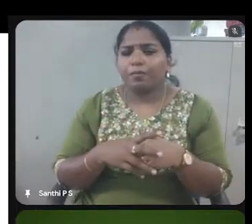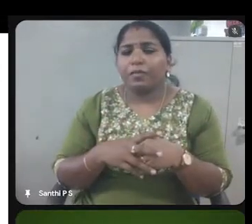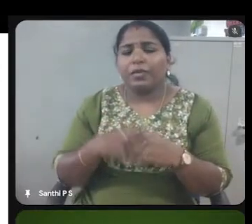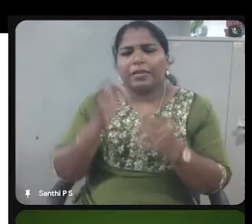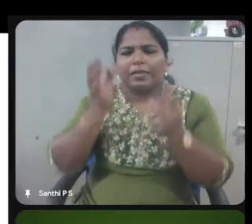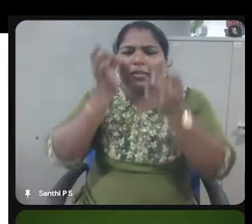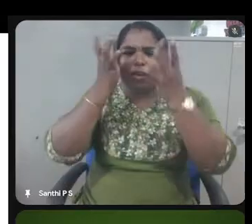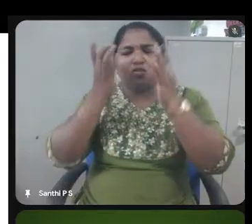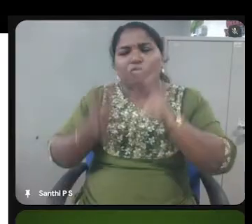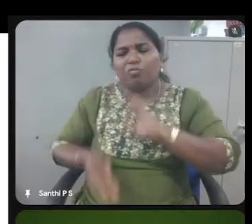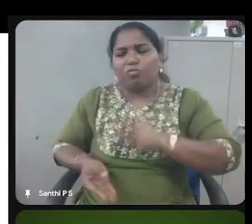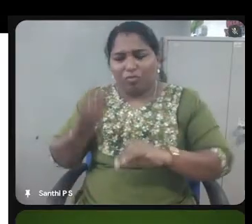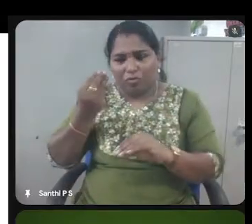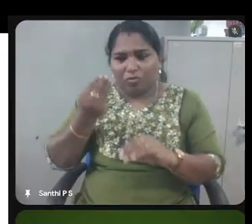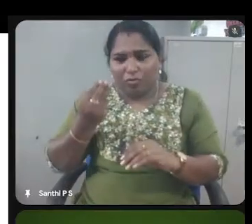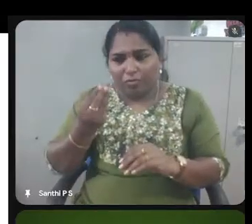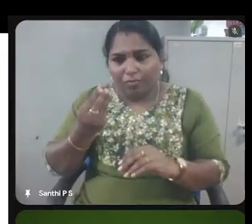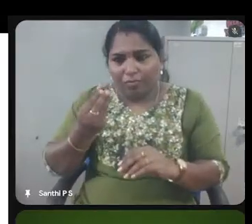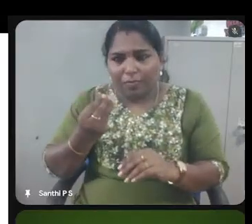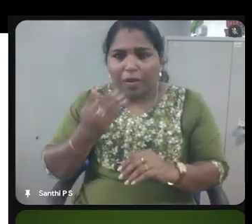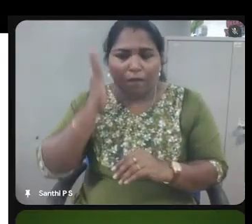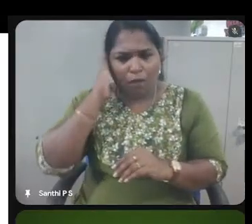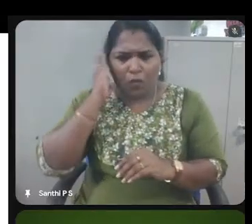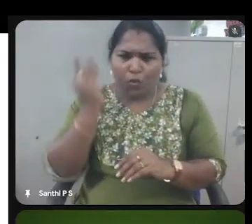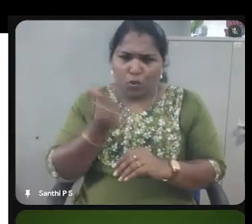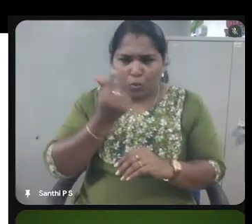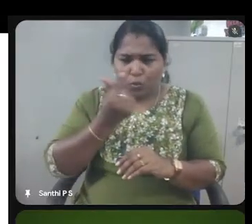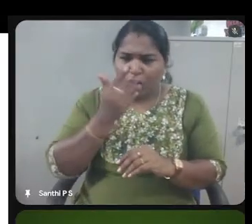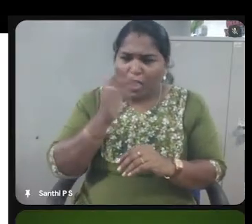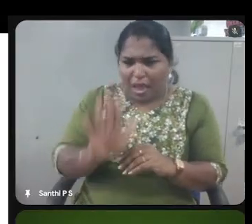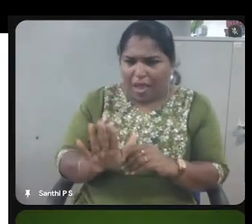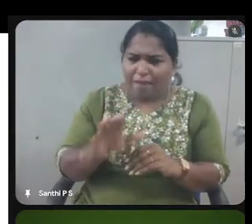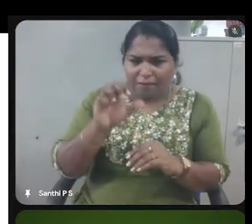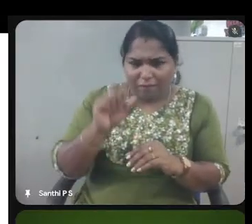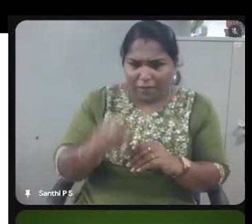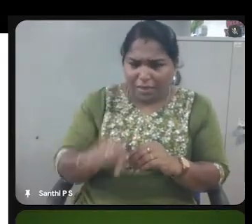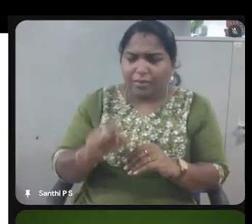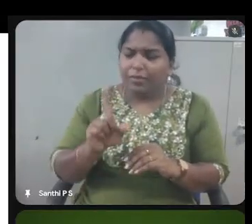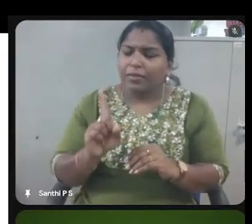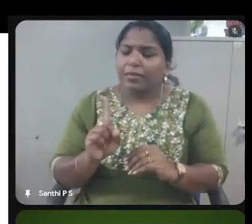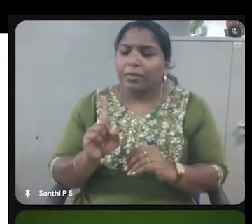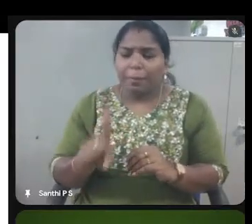അഗ്രഷനാണ്. ഇതുപോലെ ഫോൺ ചെറുതായിട്ട് ഉണ്ടായിരുന്നു, പക്ഷെ അത് അവര്